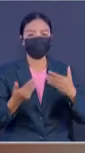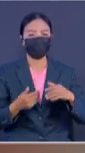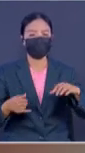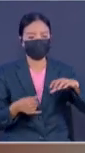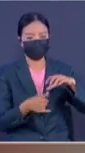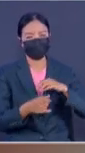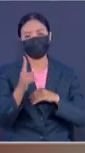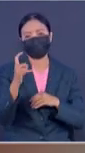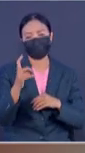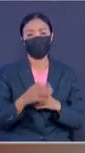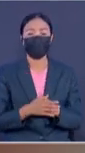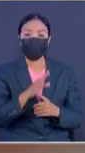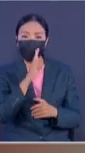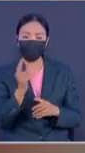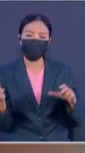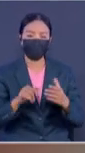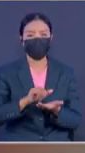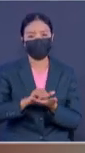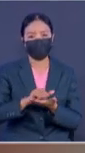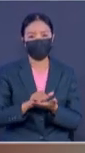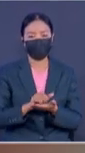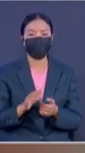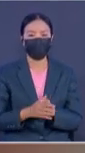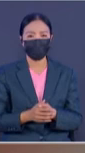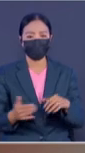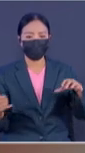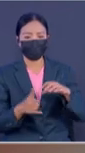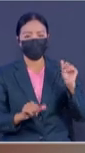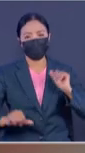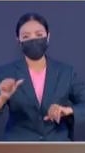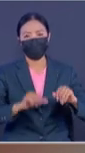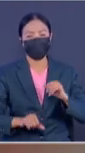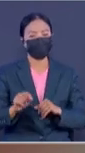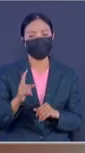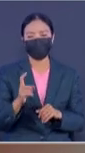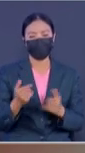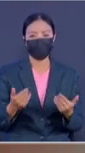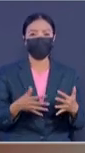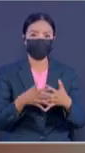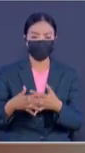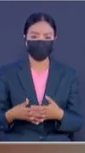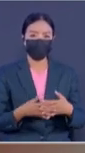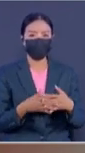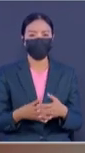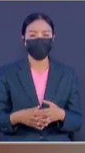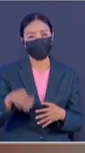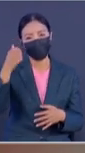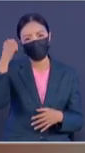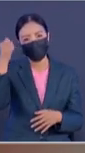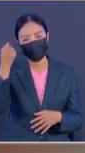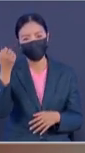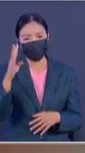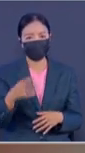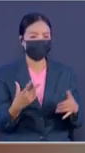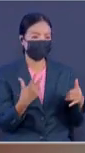บางอย่างได้ค่ะเช่นถ้าเกิดมานิวยอร์กซิตี้เนี่ยก็จะเข้าดูบรอดเวย์ไม่ได้นะคะของอเมริกาตอนนี้ก็คือ14วันหลังจากฉีดวั